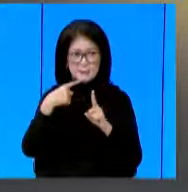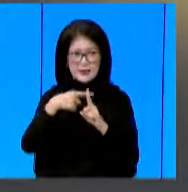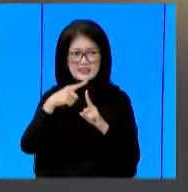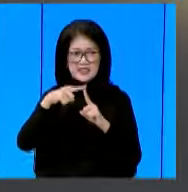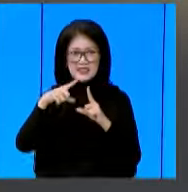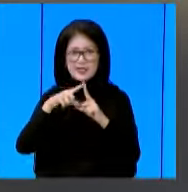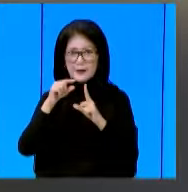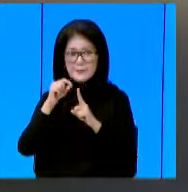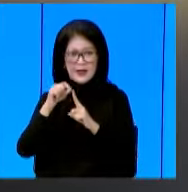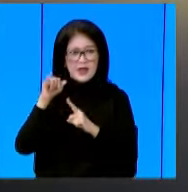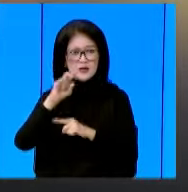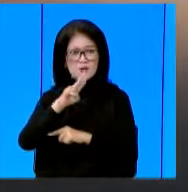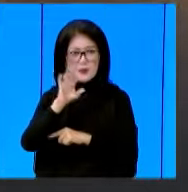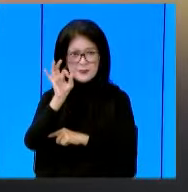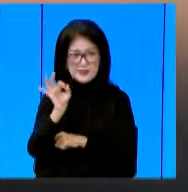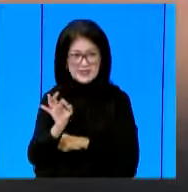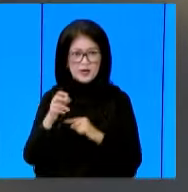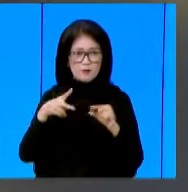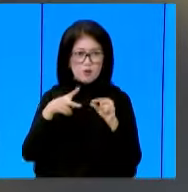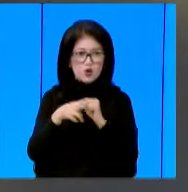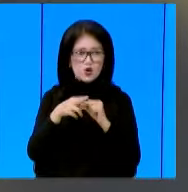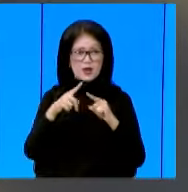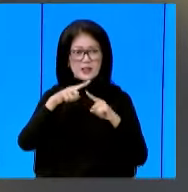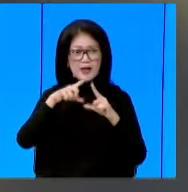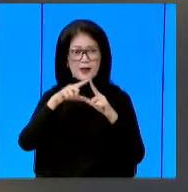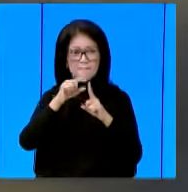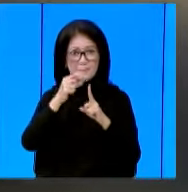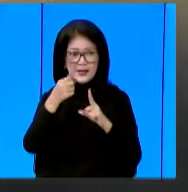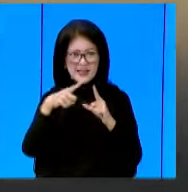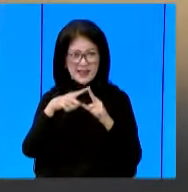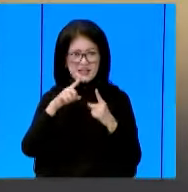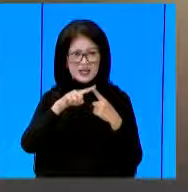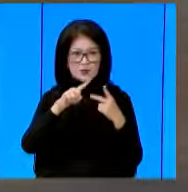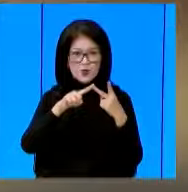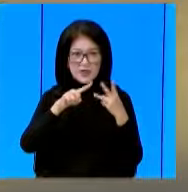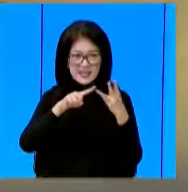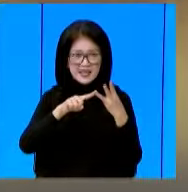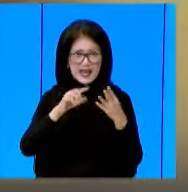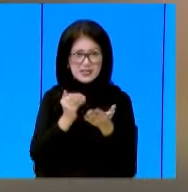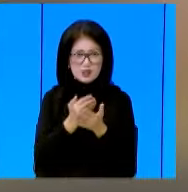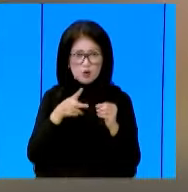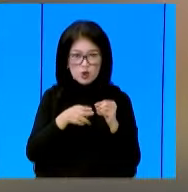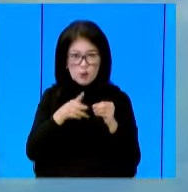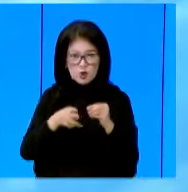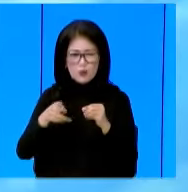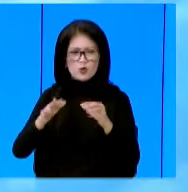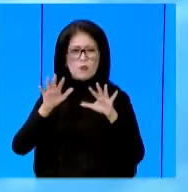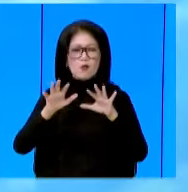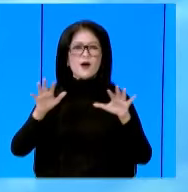JHT, 3% potongan Tapera, 1, 2, 3 gajiku banyak potongannya.